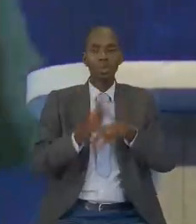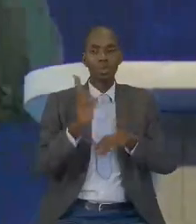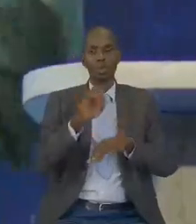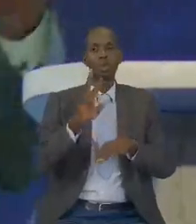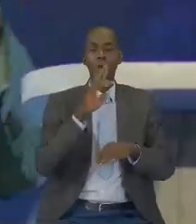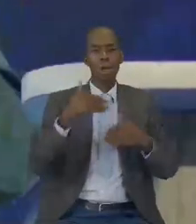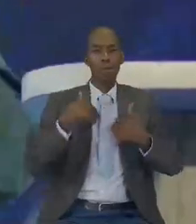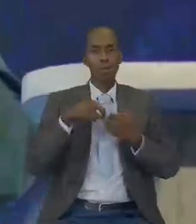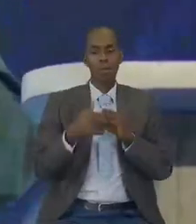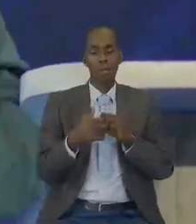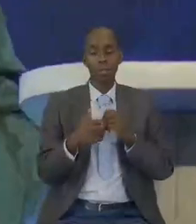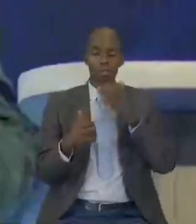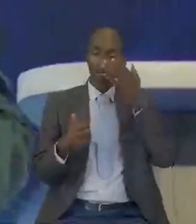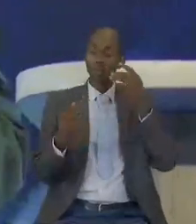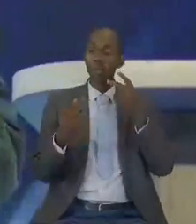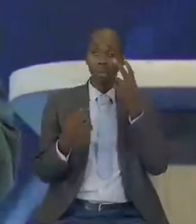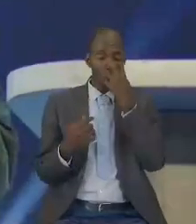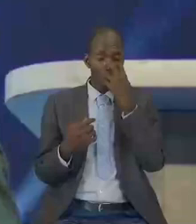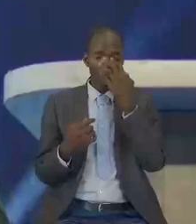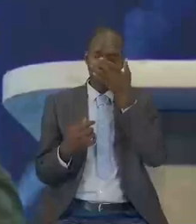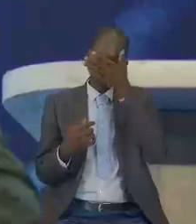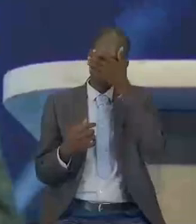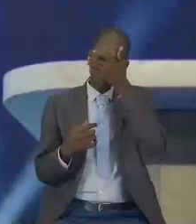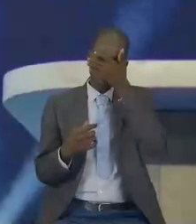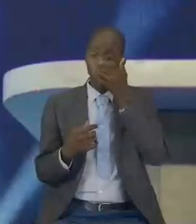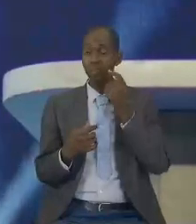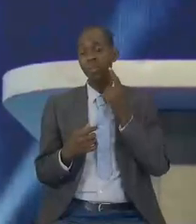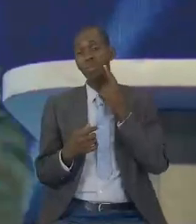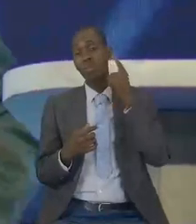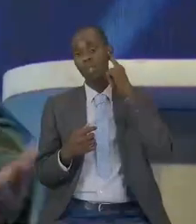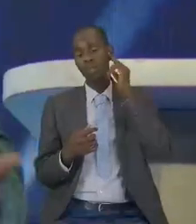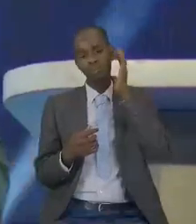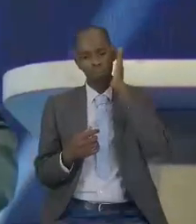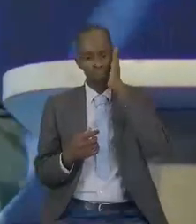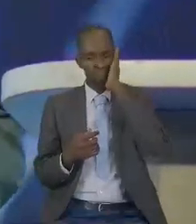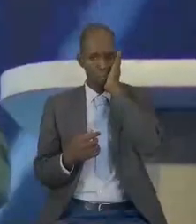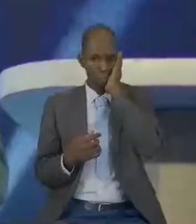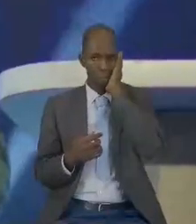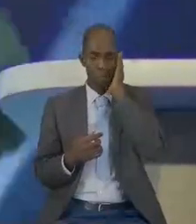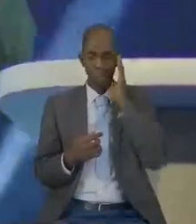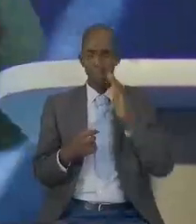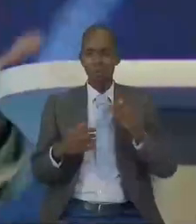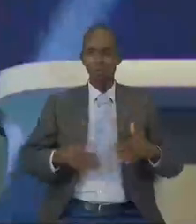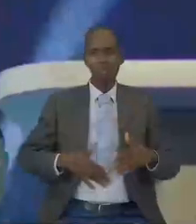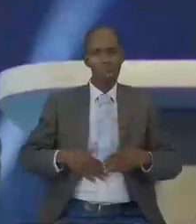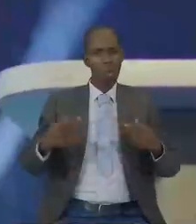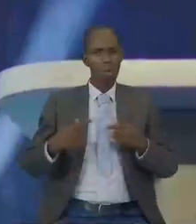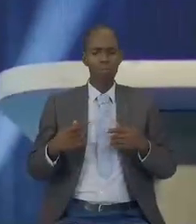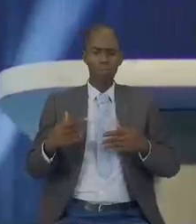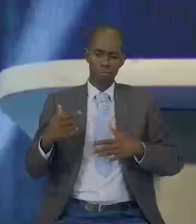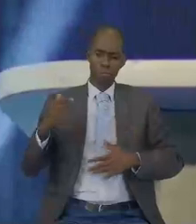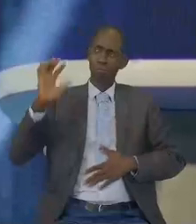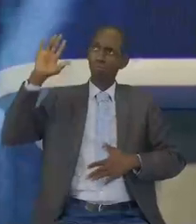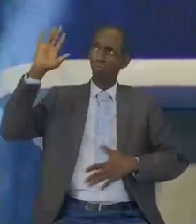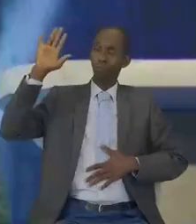Les yeux aveugles, mets la main là-bas. Oreilles sourdes, langue muette, pieds paralysés, peu importe ce que vous avez